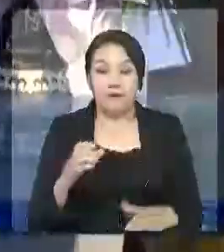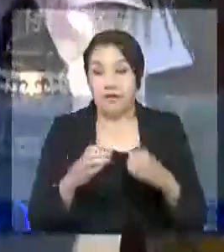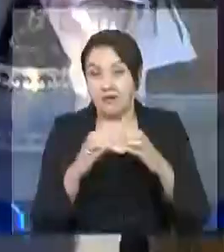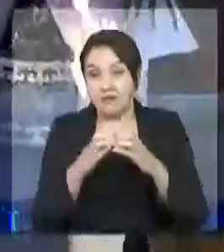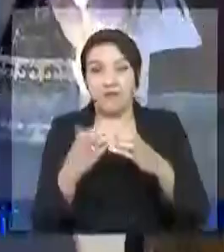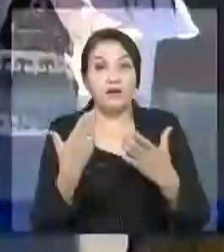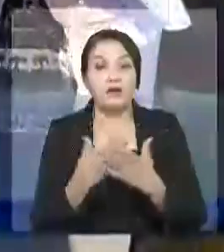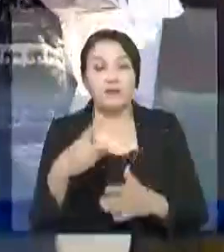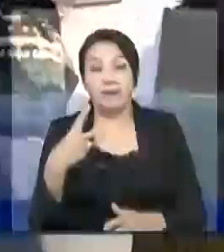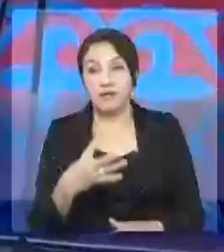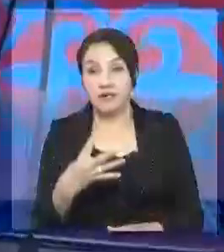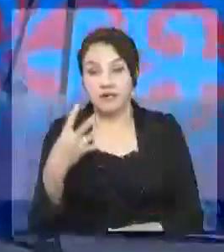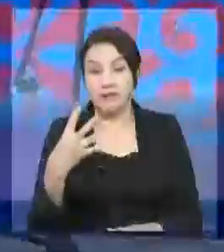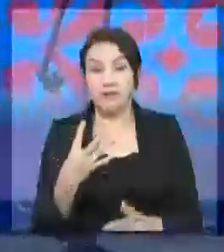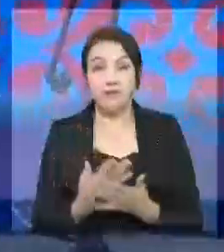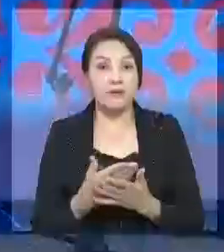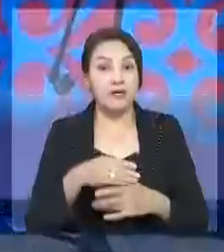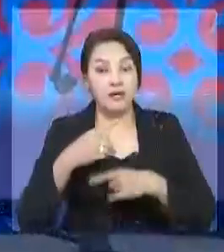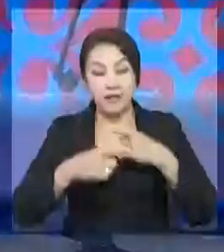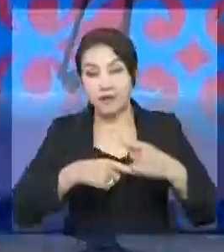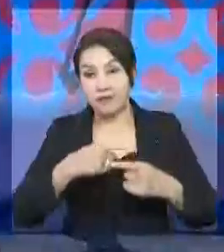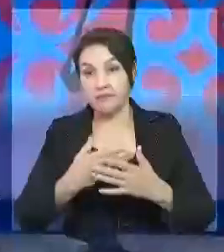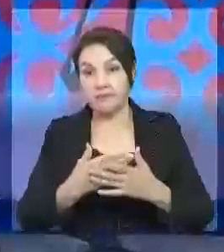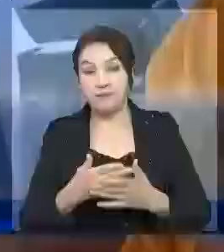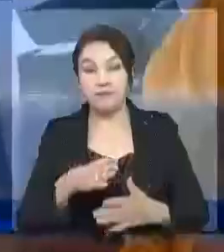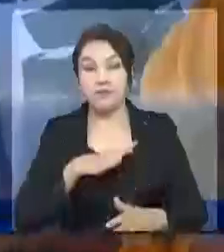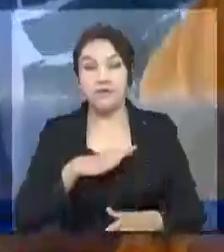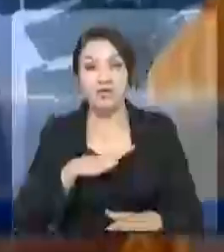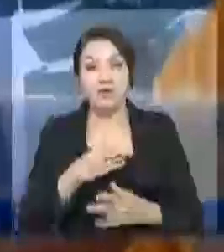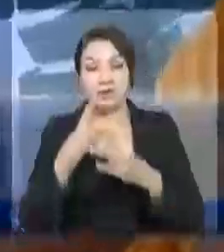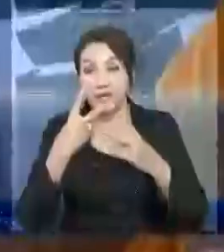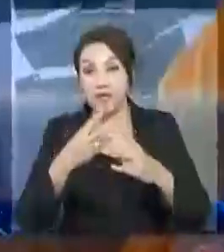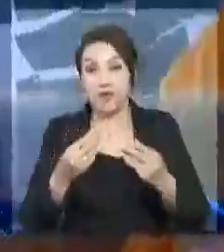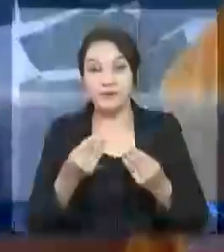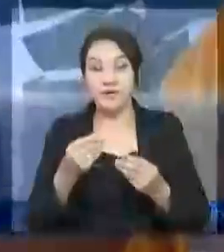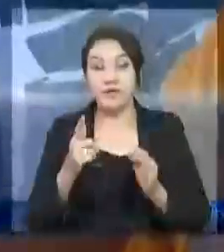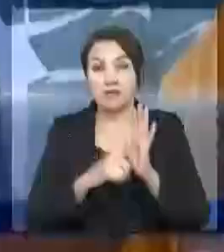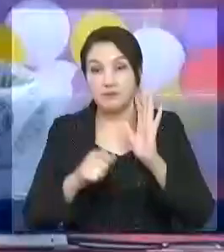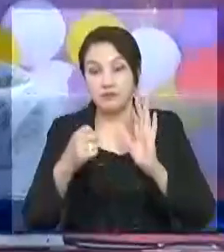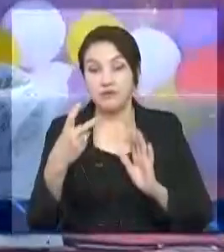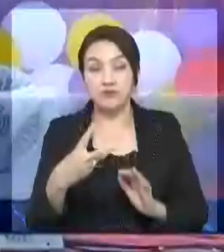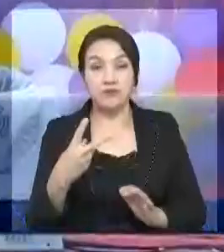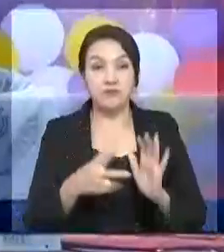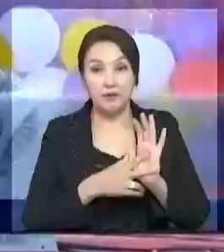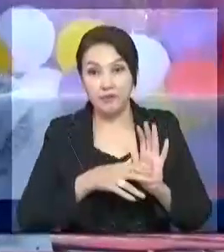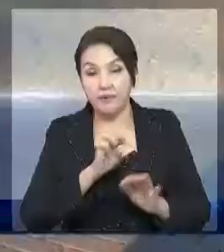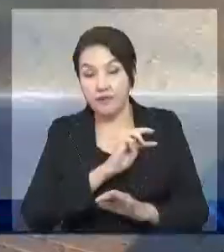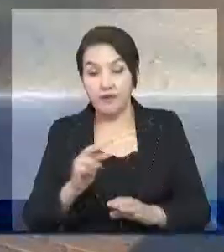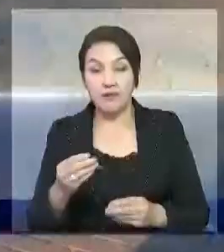Актубе 2024 и Дар Чарити приобретено и передано домов на сумму 728 миллионов